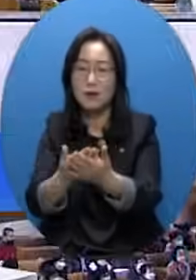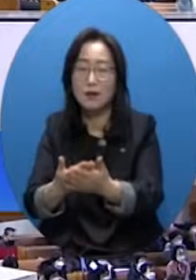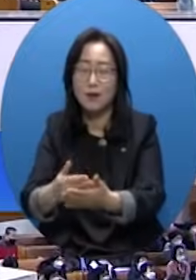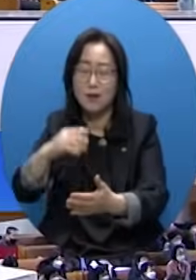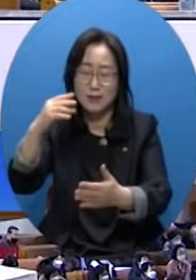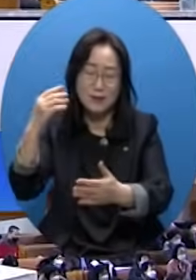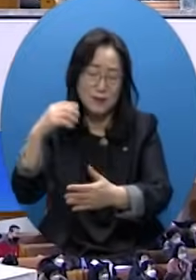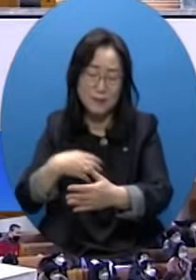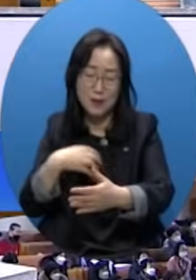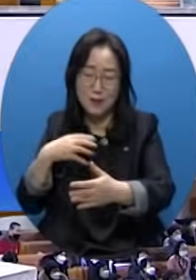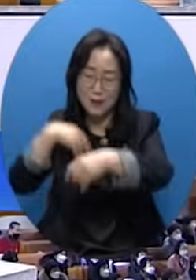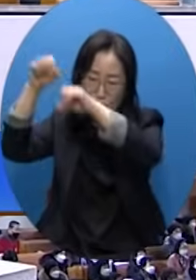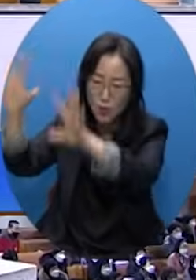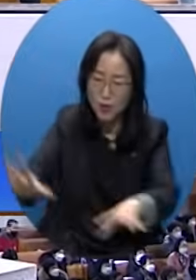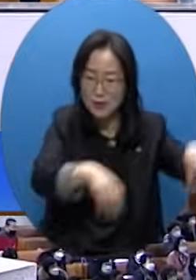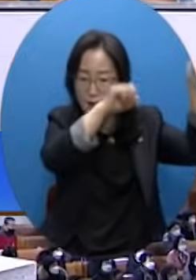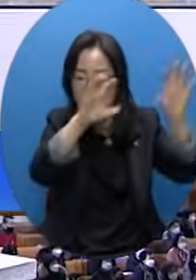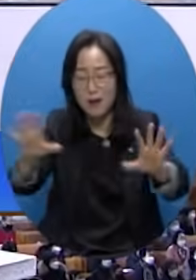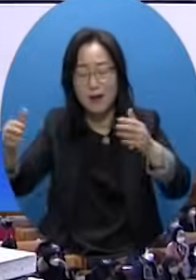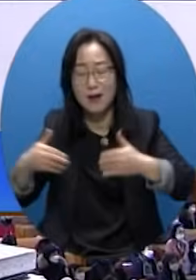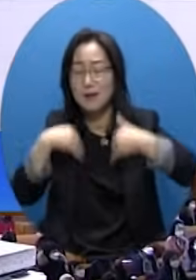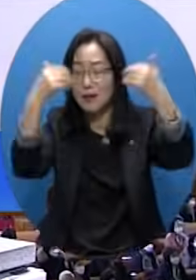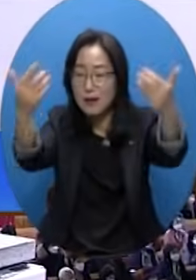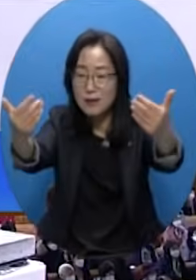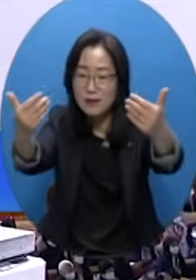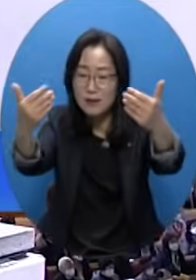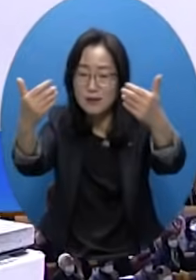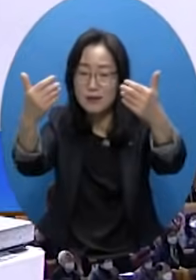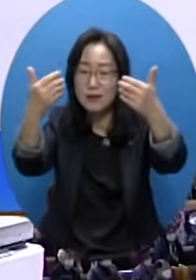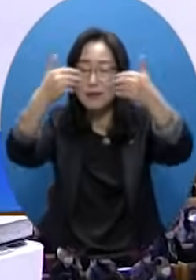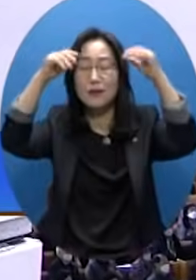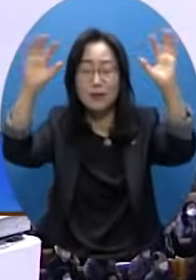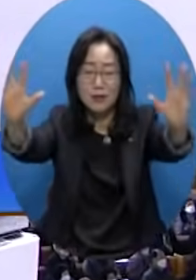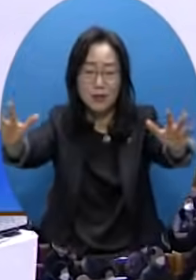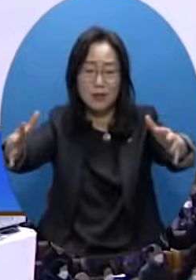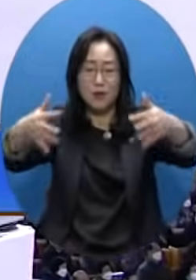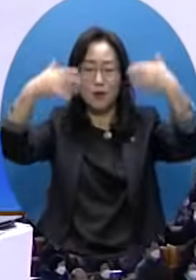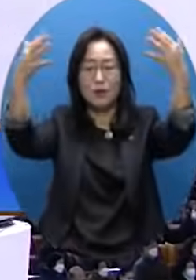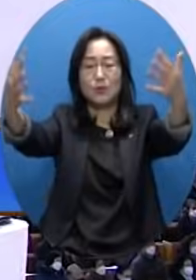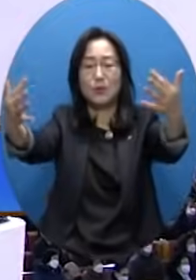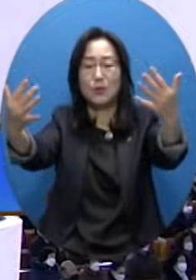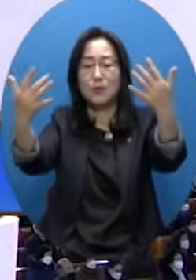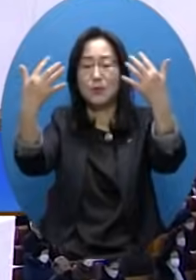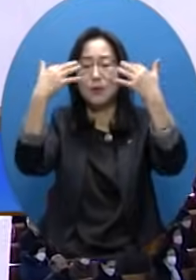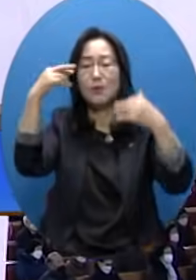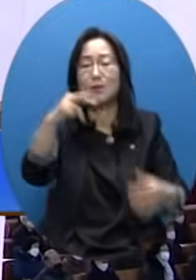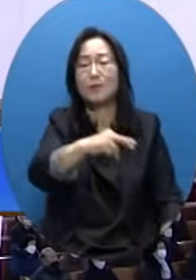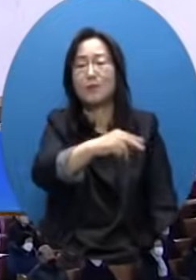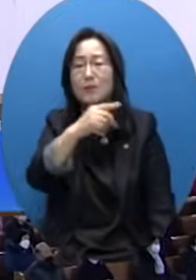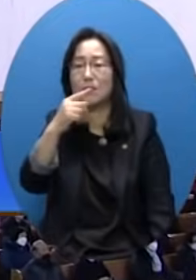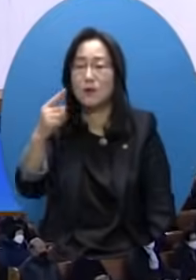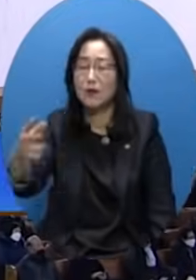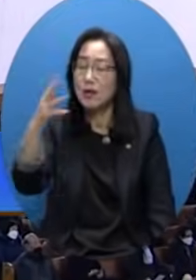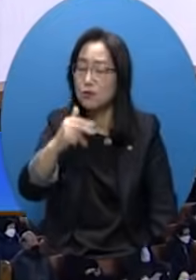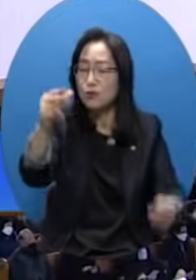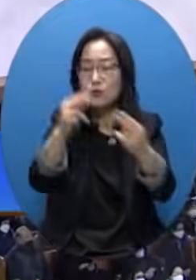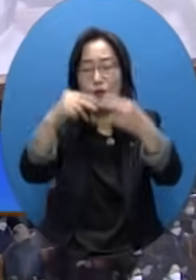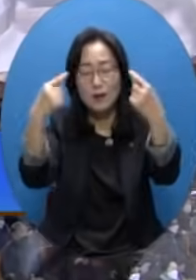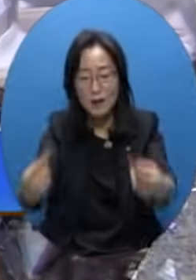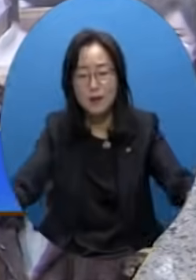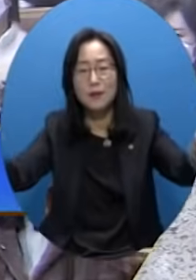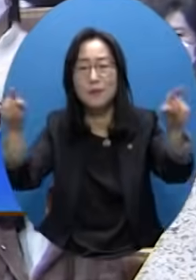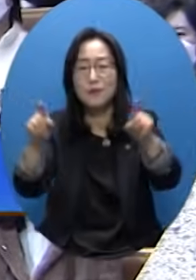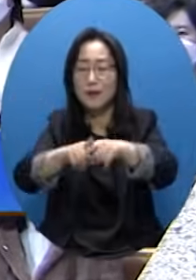터치 타다 더라 라야 해를 와 2 주